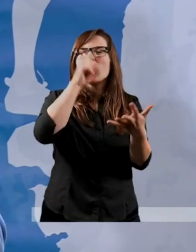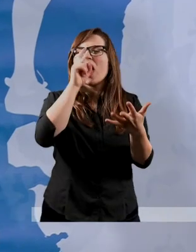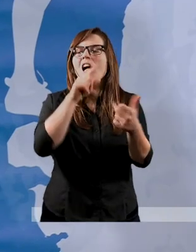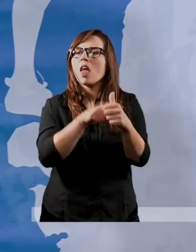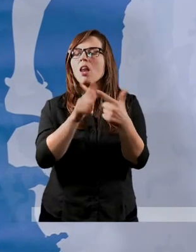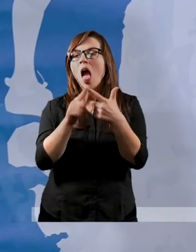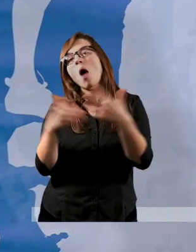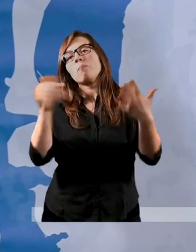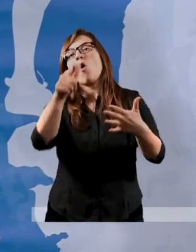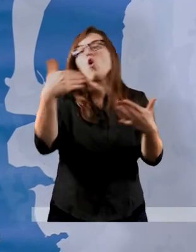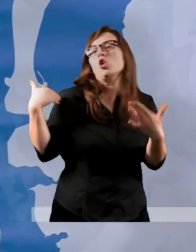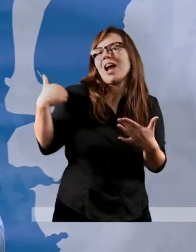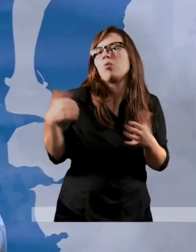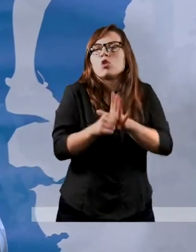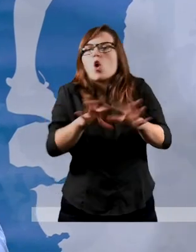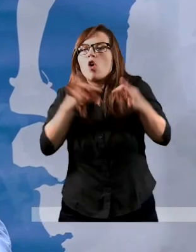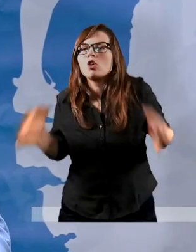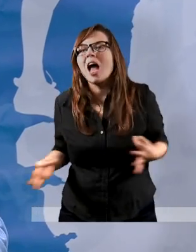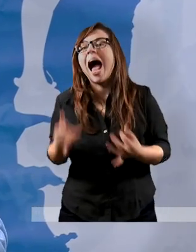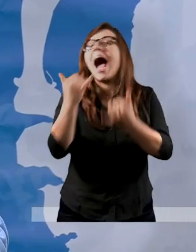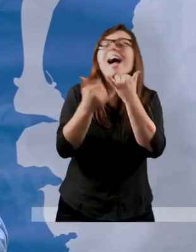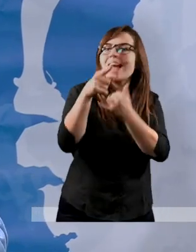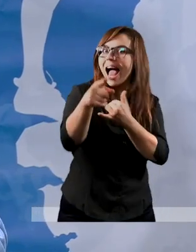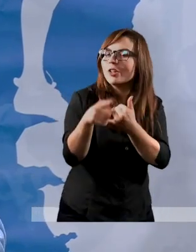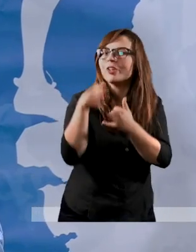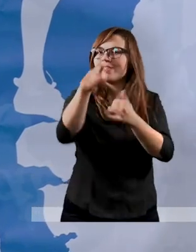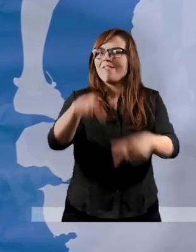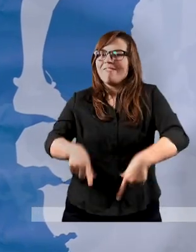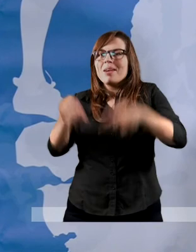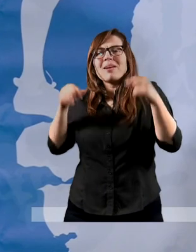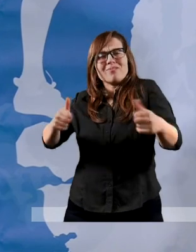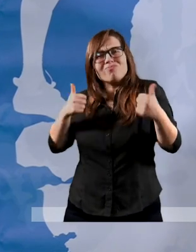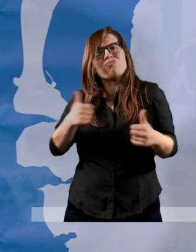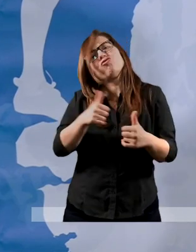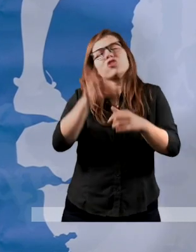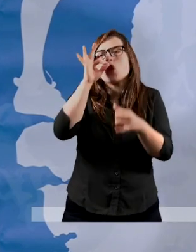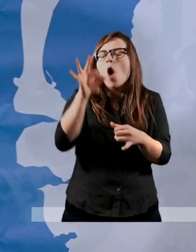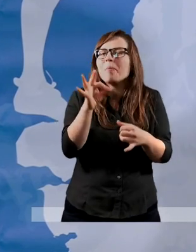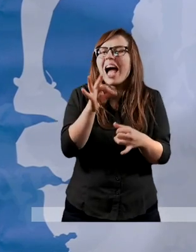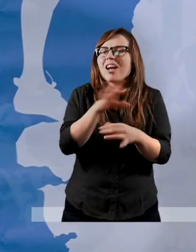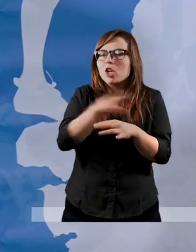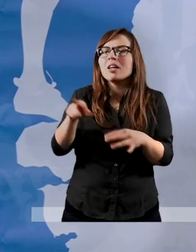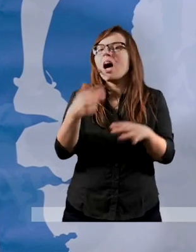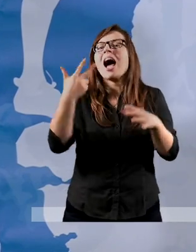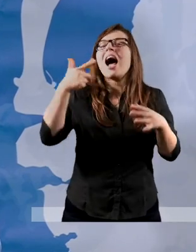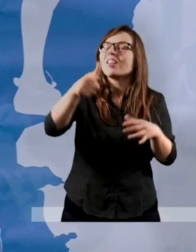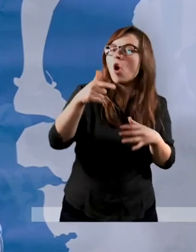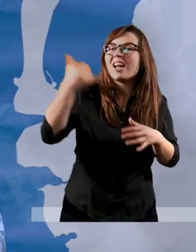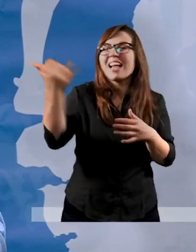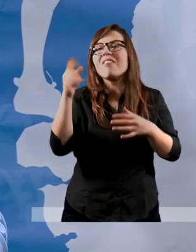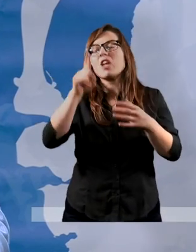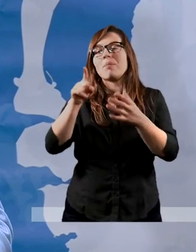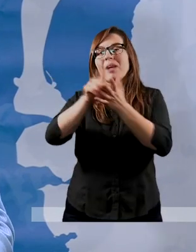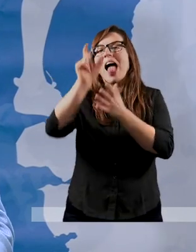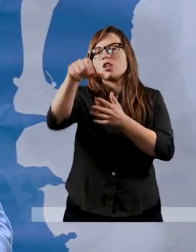może żałujesz ich do dzisiaj. Jeżeli wybierałeś dobre, może nie zawsze od razu był tego dobry efekt